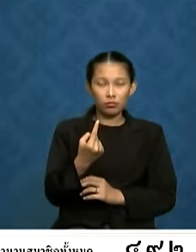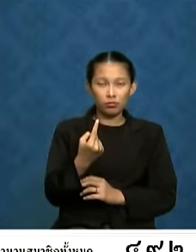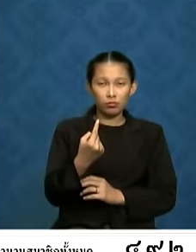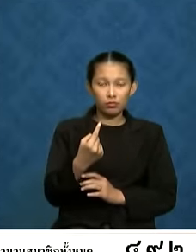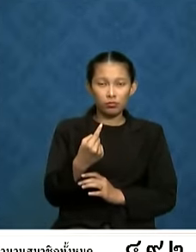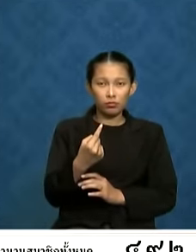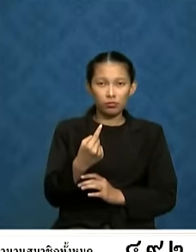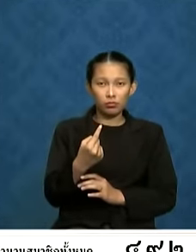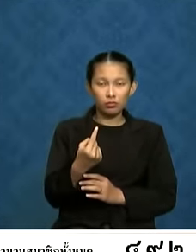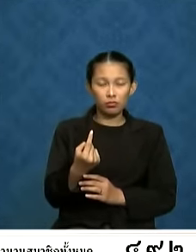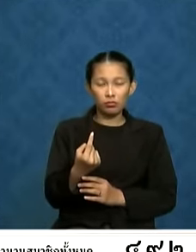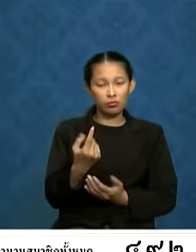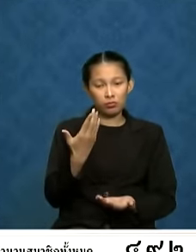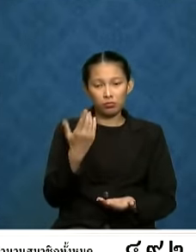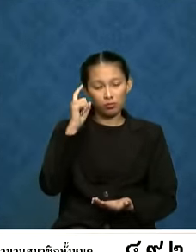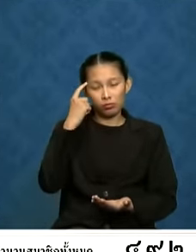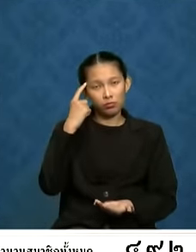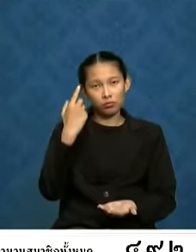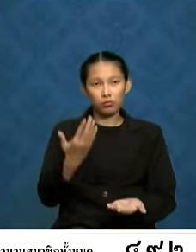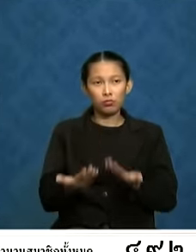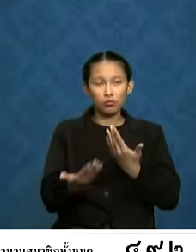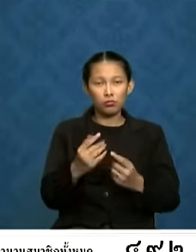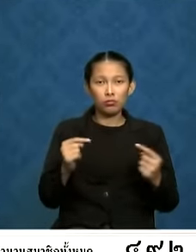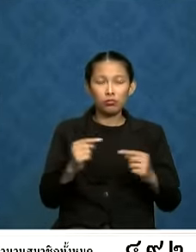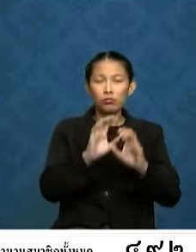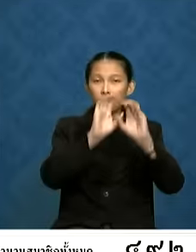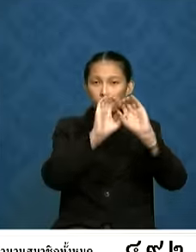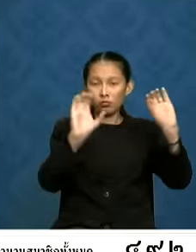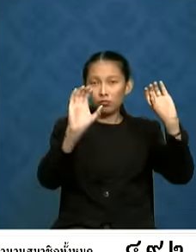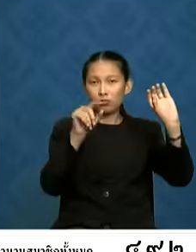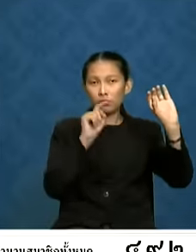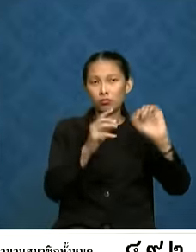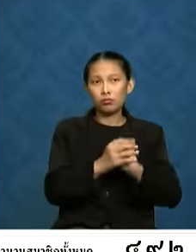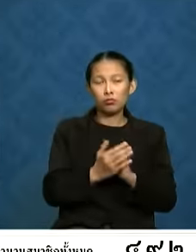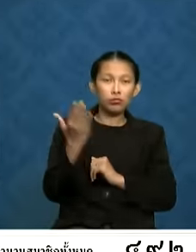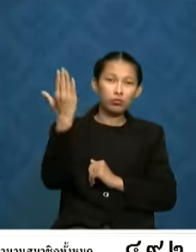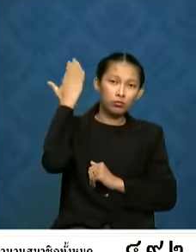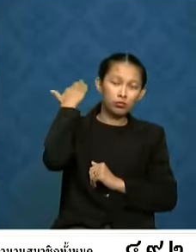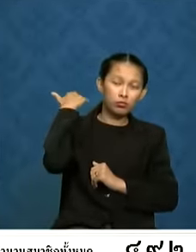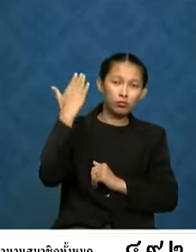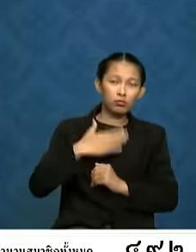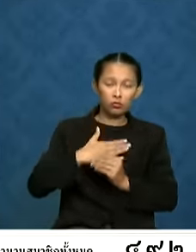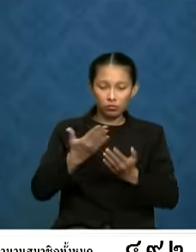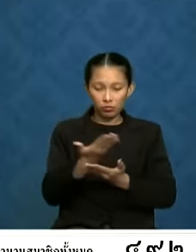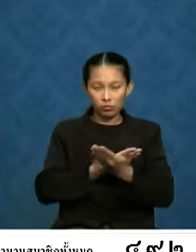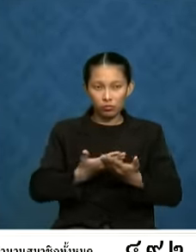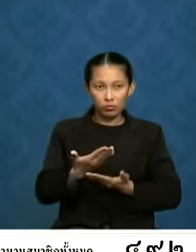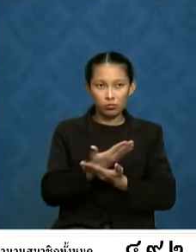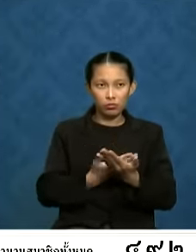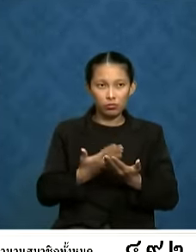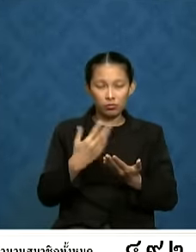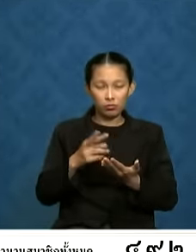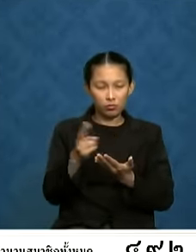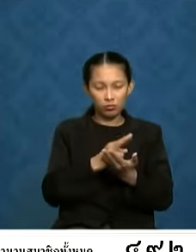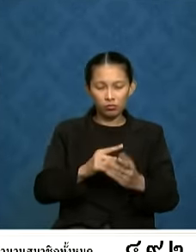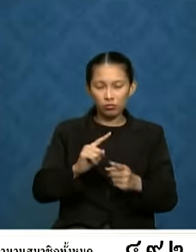เชื้อนะครับหรือไม่มันขึ้นอยู่กับรัฐบาลคือที่ผ่านมานะครับเราพิจารณากันรายงานกัน